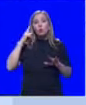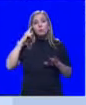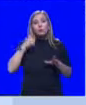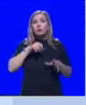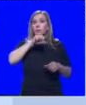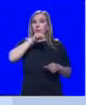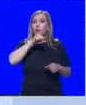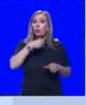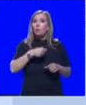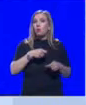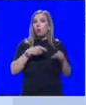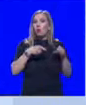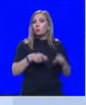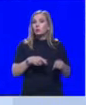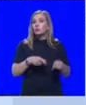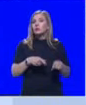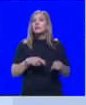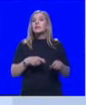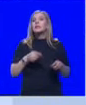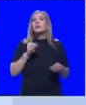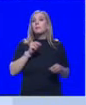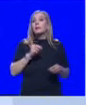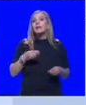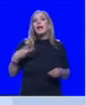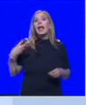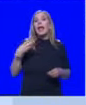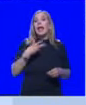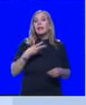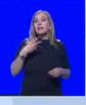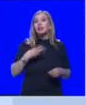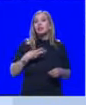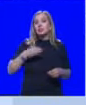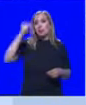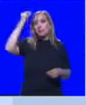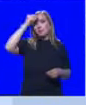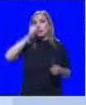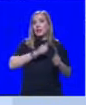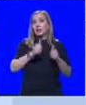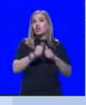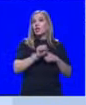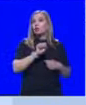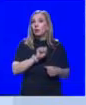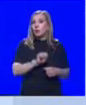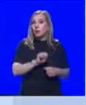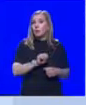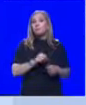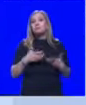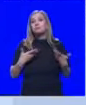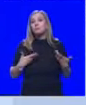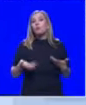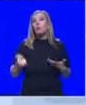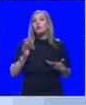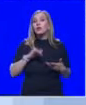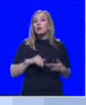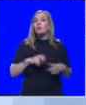на компромис да видят етнически българи начело на една партия. А освен това, Доган го